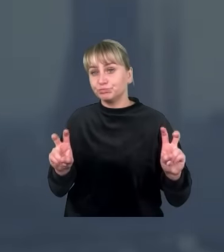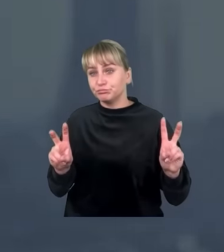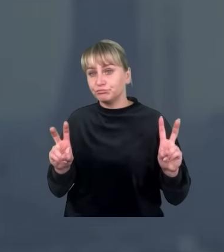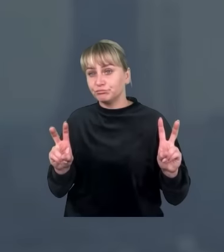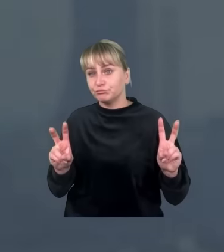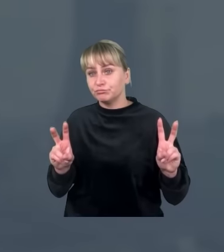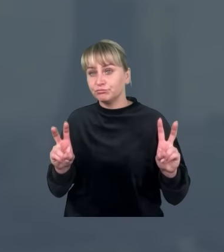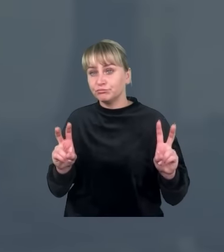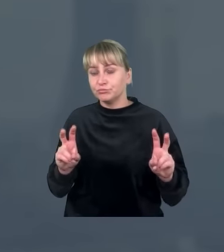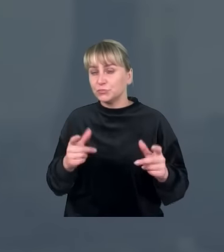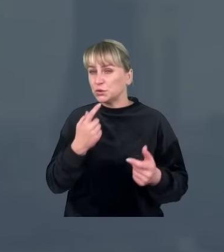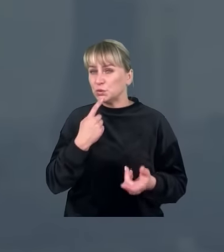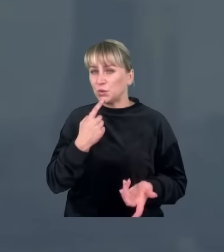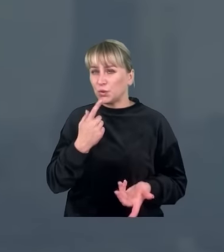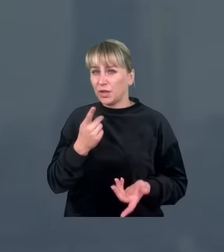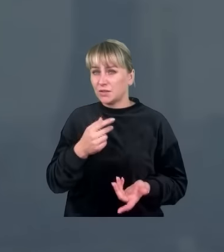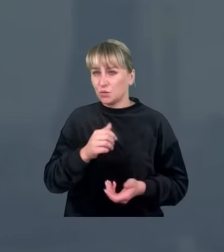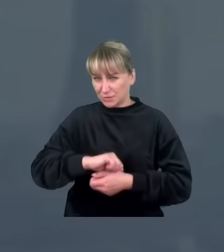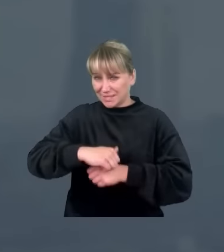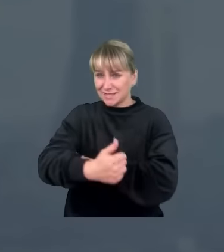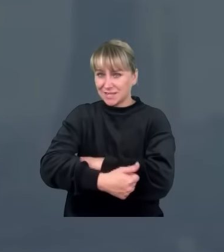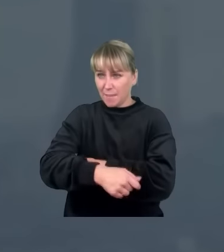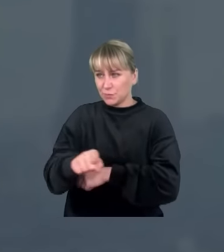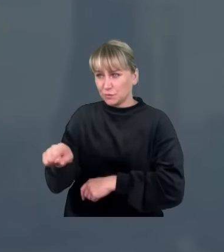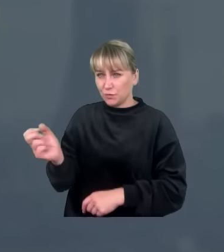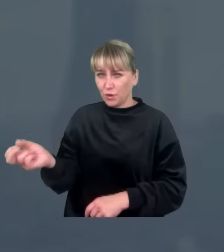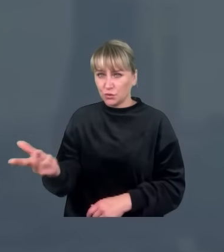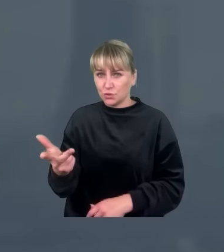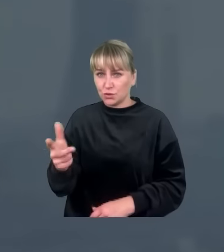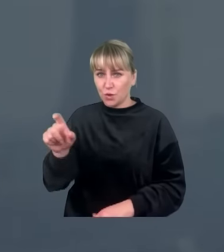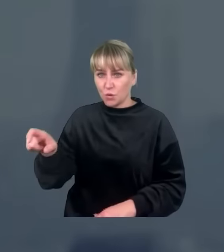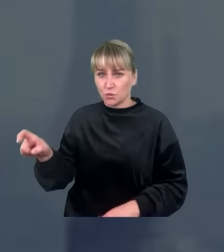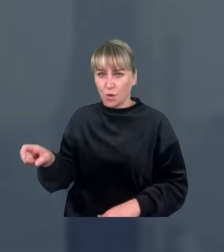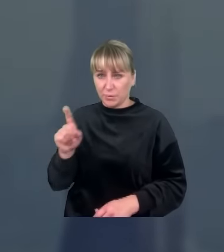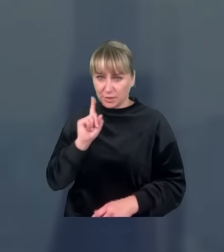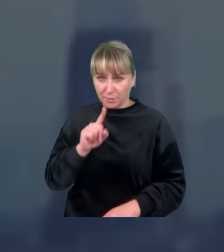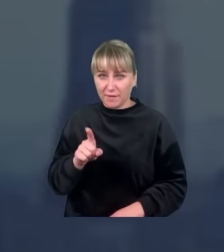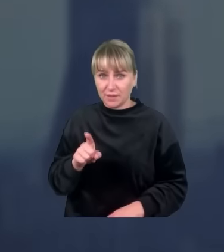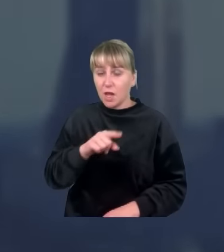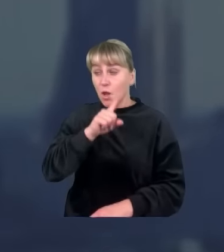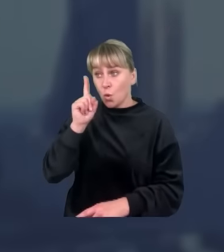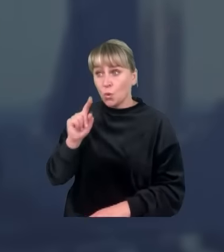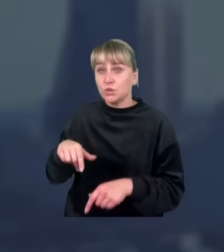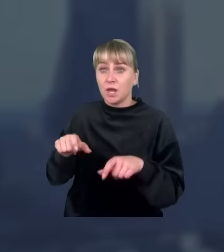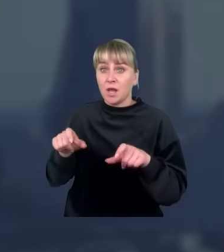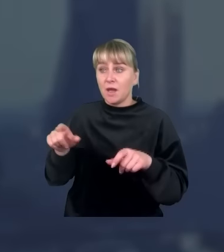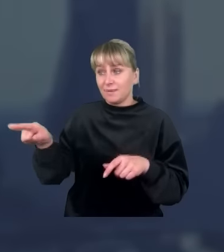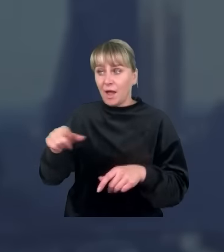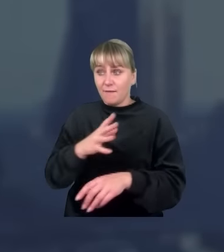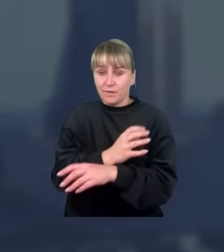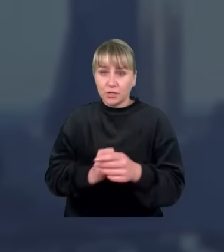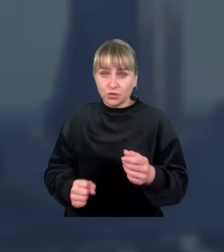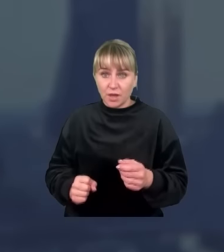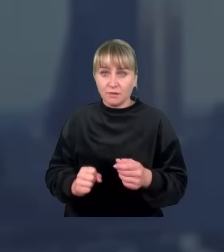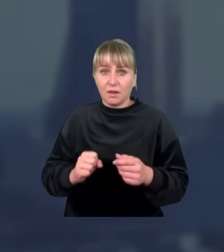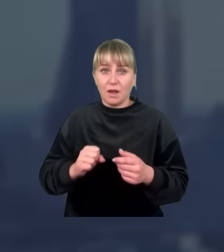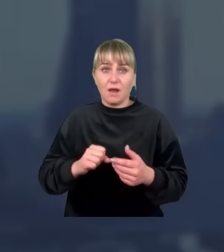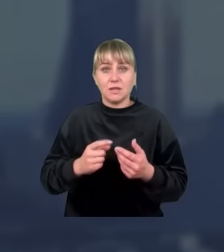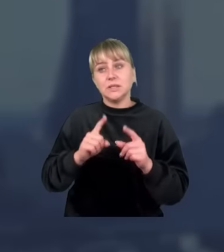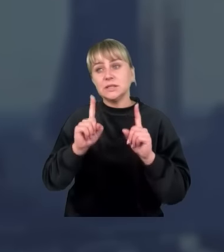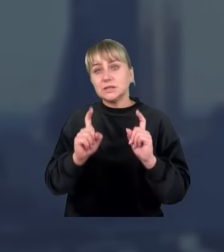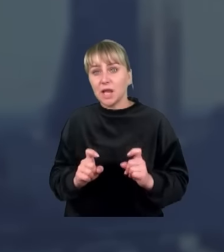jakiś zastaw. Czy to jest w ogóle do pomyślenia, żeby był taki polityczny zastaw, że ludzie w zastaw siedzą, żeby, nie wiem, zacząć sypać na polityków i